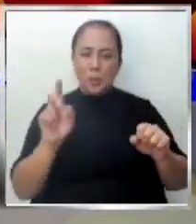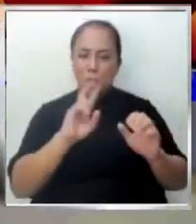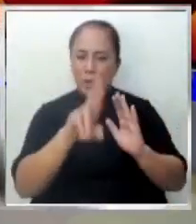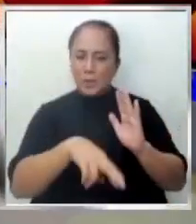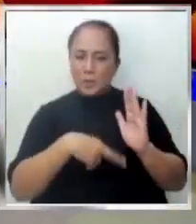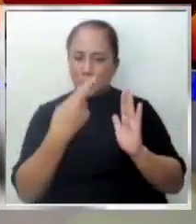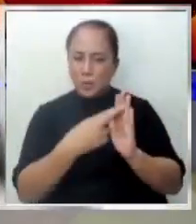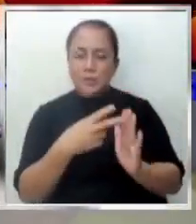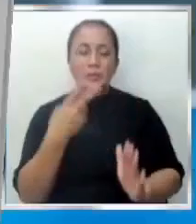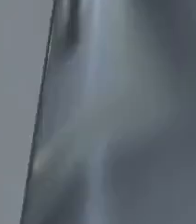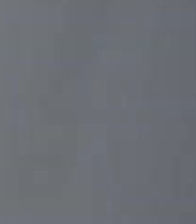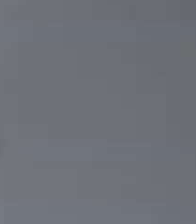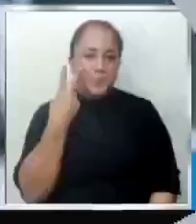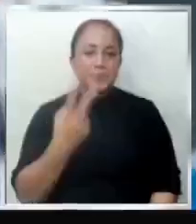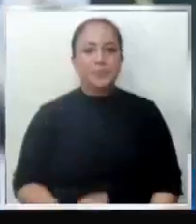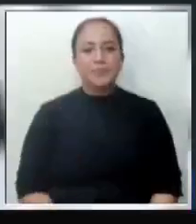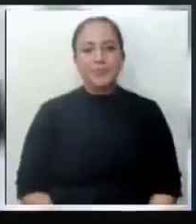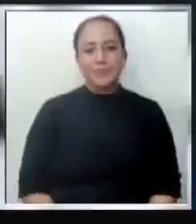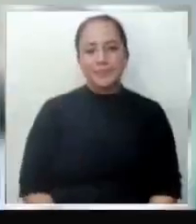atin ni Katatibayan.